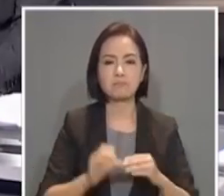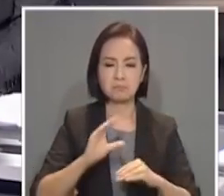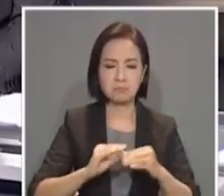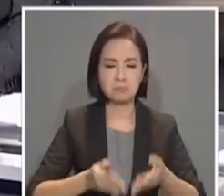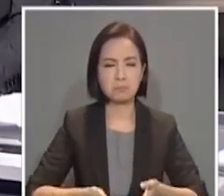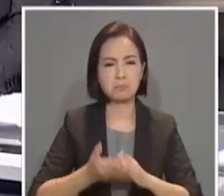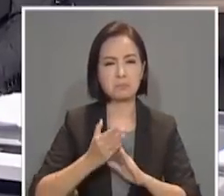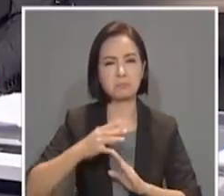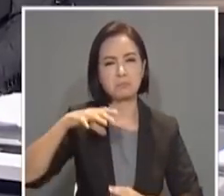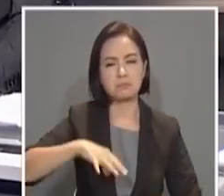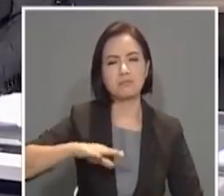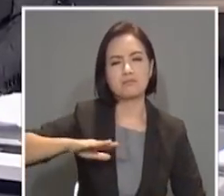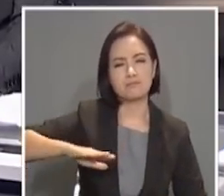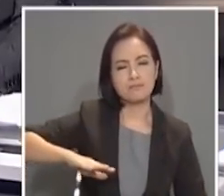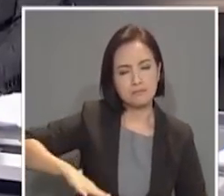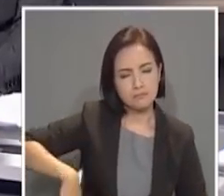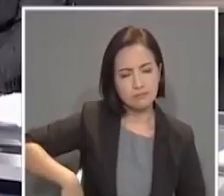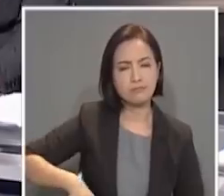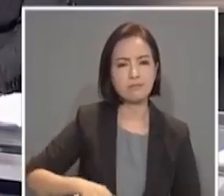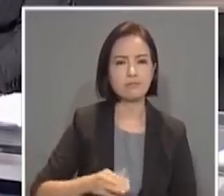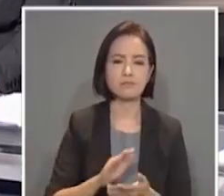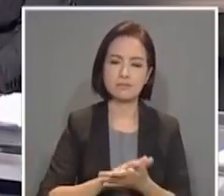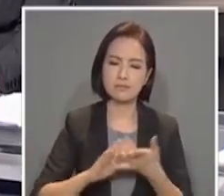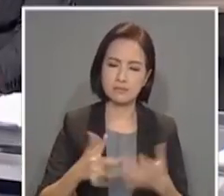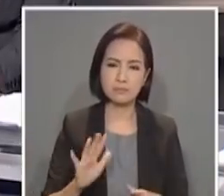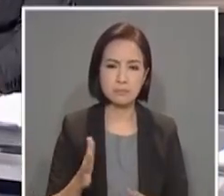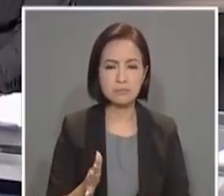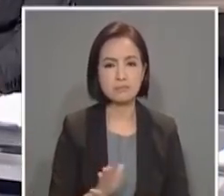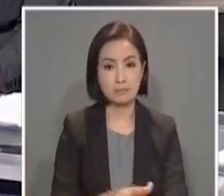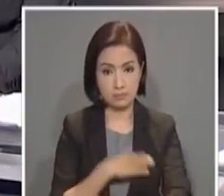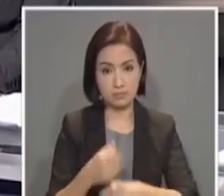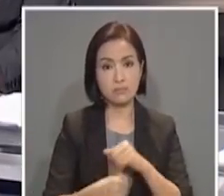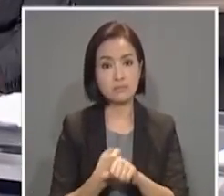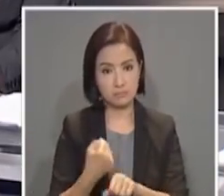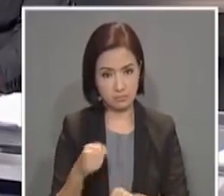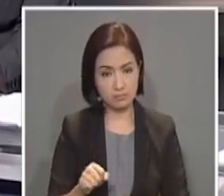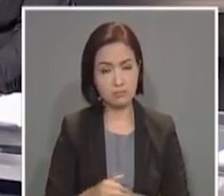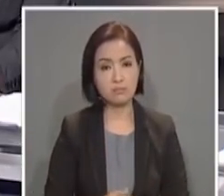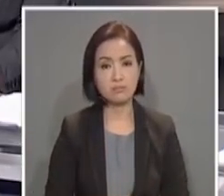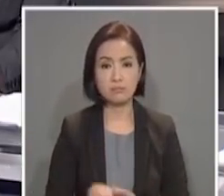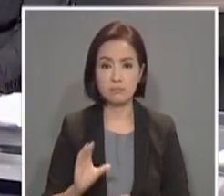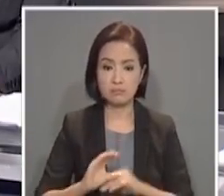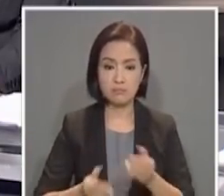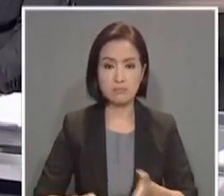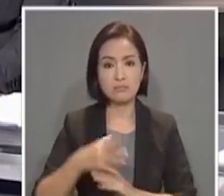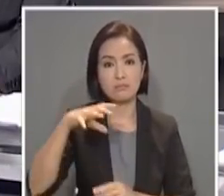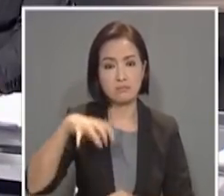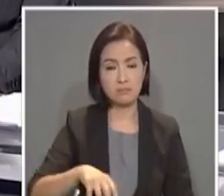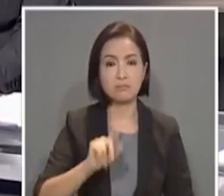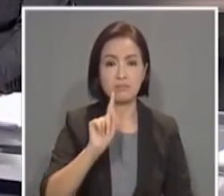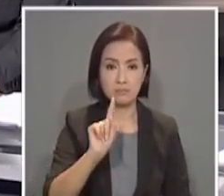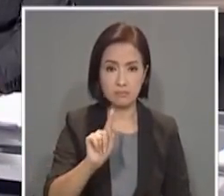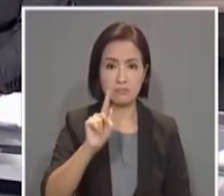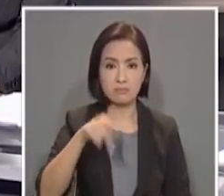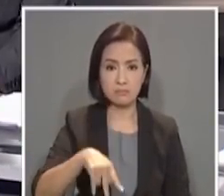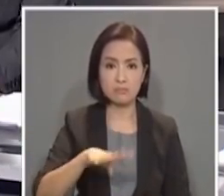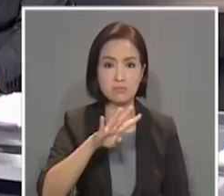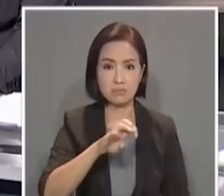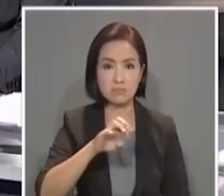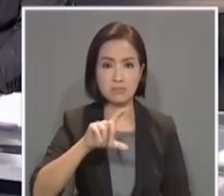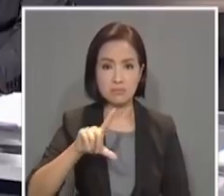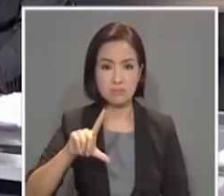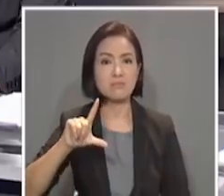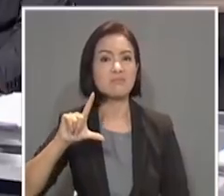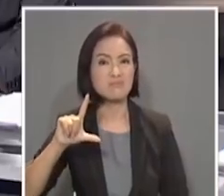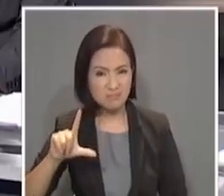10ปีและก็ยังมีแนวโน้มต่อไปว่าจะต้องใช้งบประมาณในการก่อสร้างสูงกว่า 1,400 ล้านบาทนะครับวันนี้ยังคงถูกตรวจสอบและก็ติ